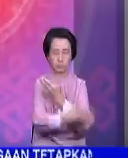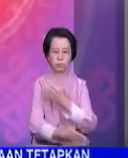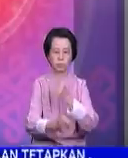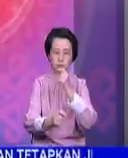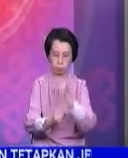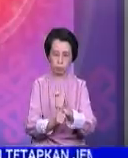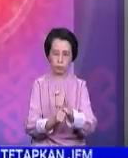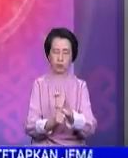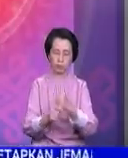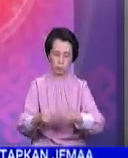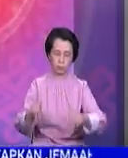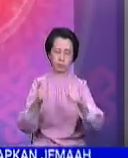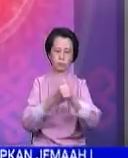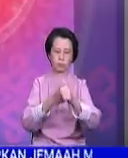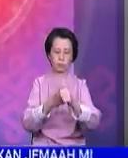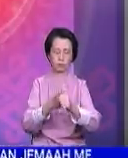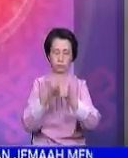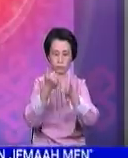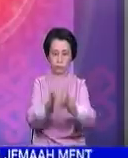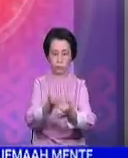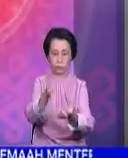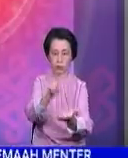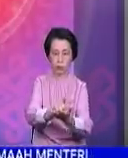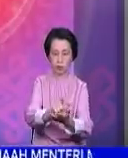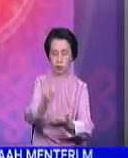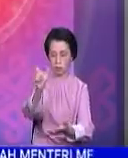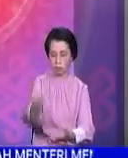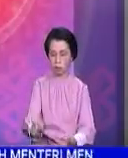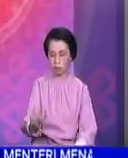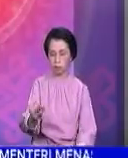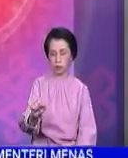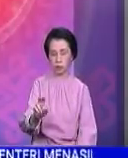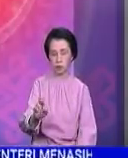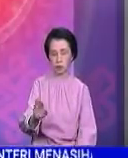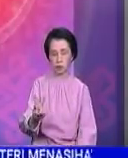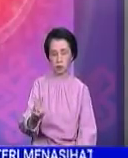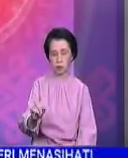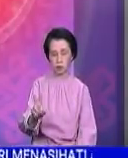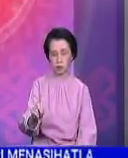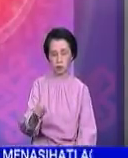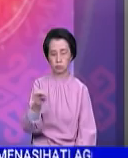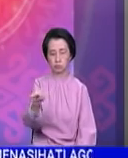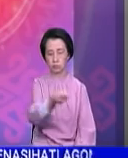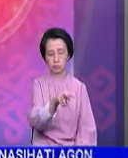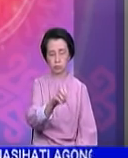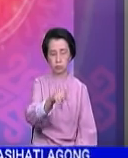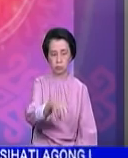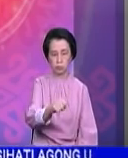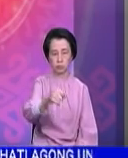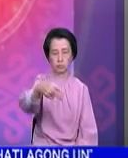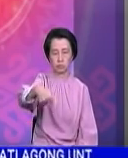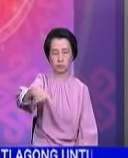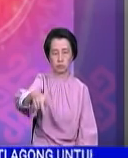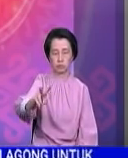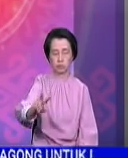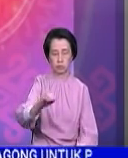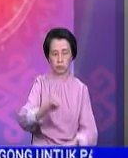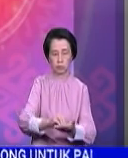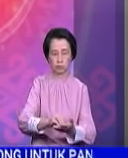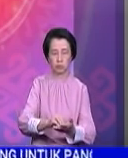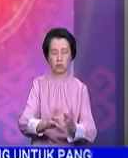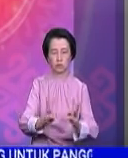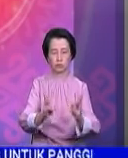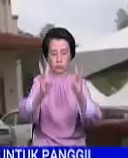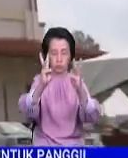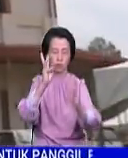tetap diutamakan. Ikuti laporan wartawan Syafif Syahiran Dani meninjau operasi PPV Wisma Wanita Kota